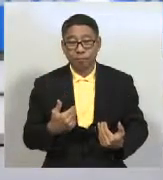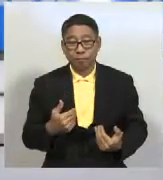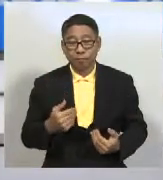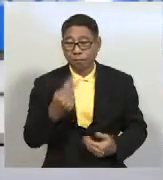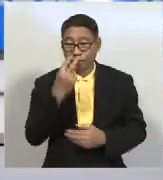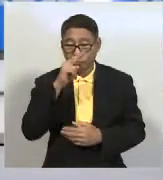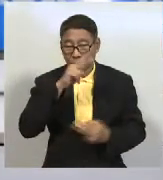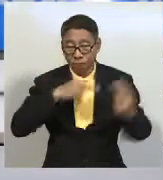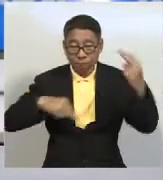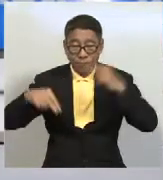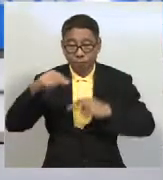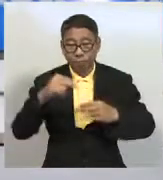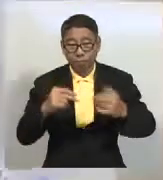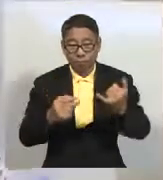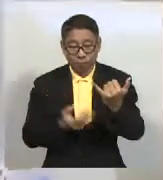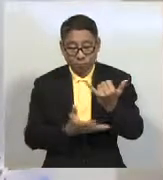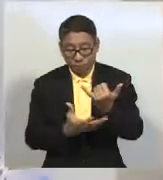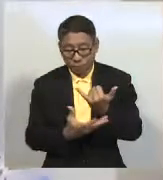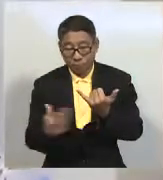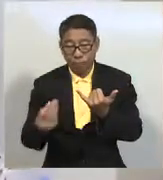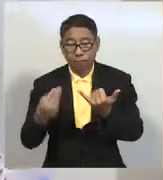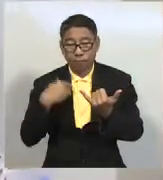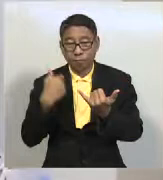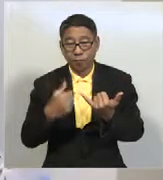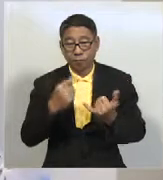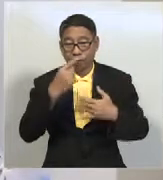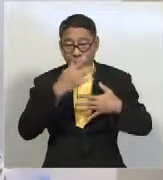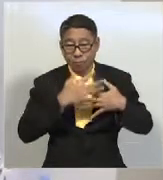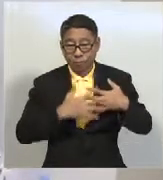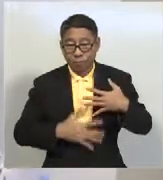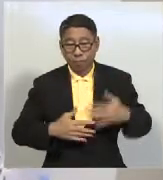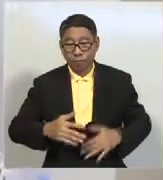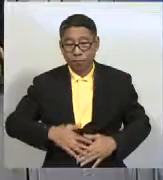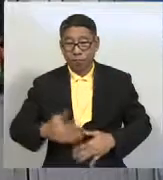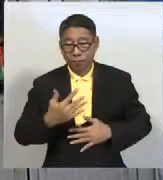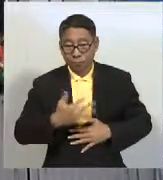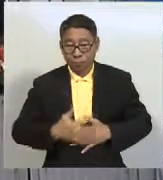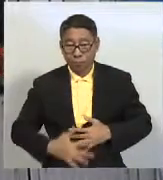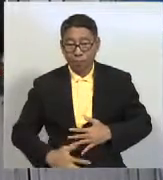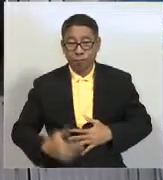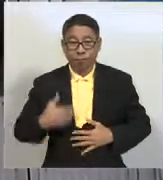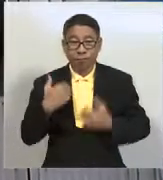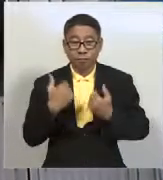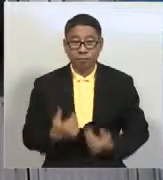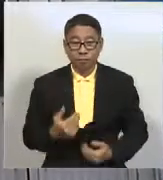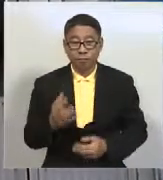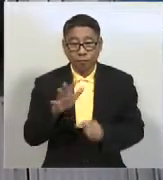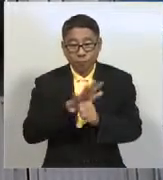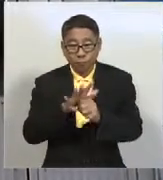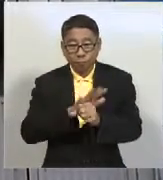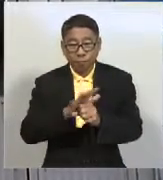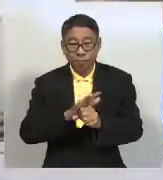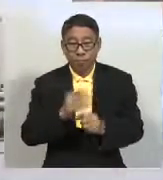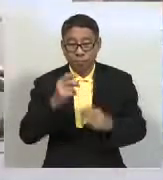ย์ก็พบว่าบริเวณม้ามมีรอยฉีกขาดทำให้มีเลือดออกบริเวณช่องท้องแต่ว่าในปริมาณที่ไม่มากแพทย์ที่ดูแลอา